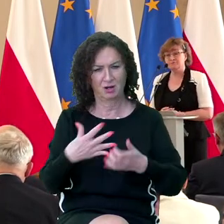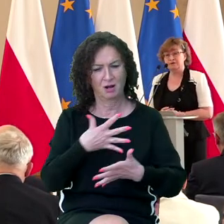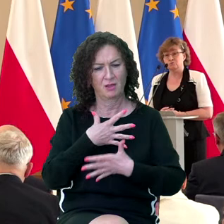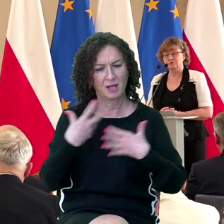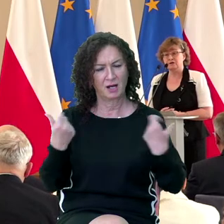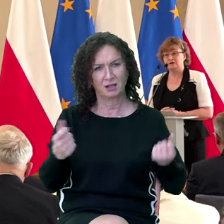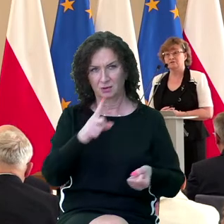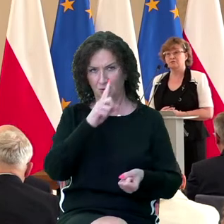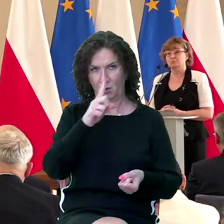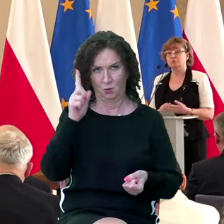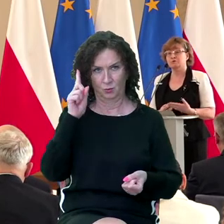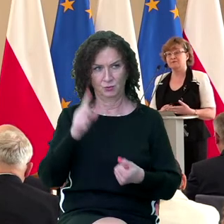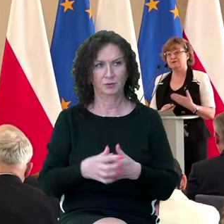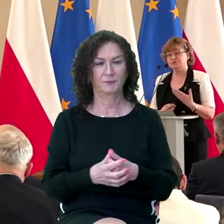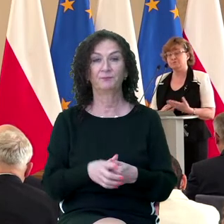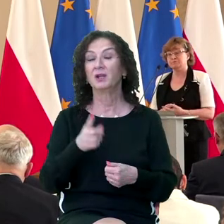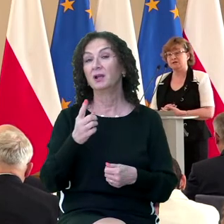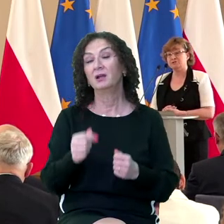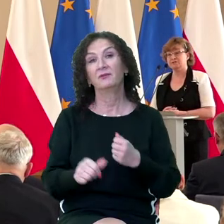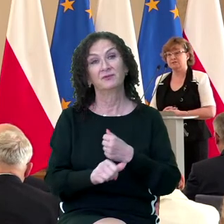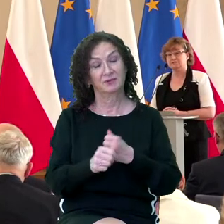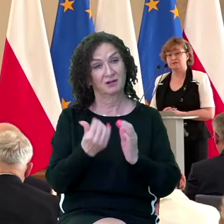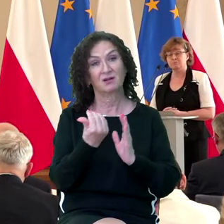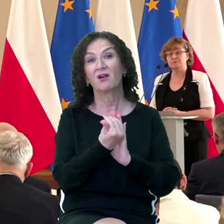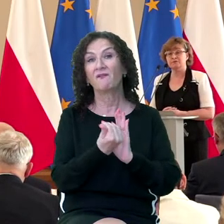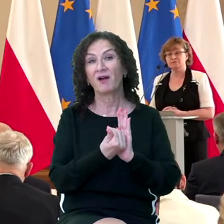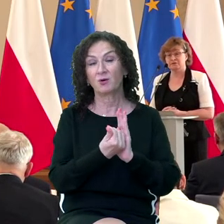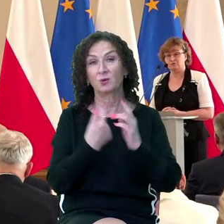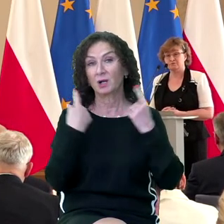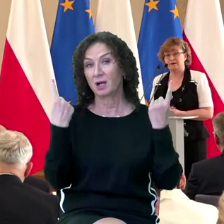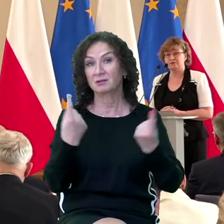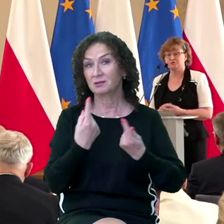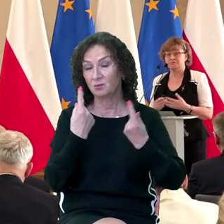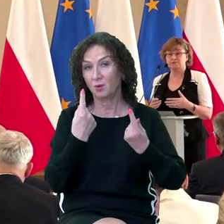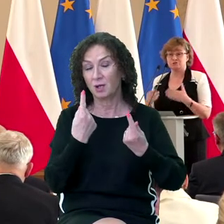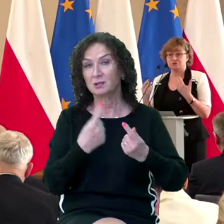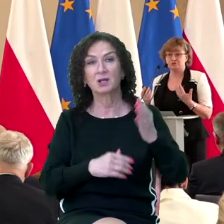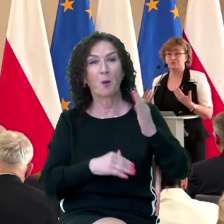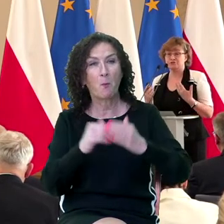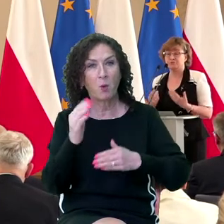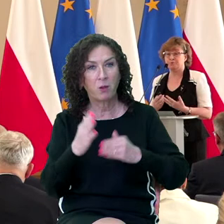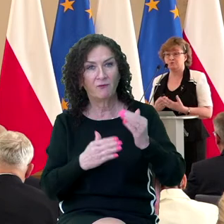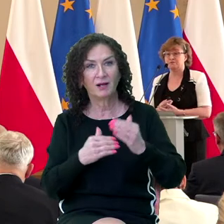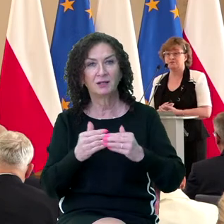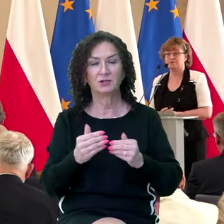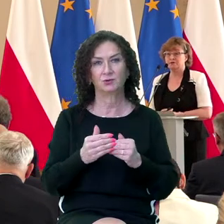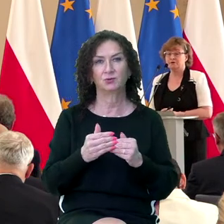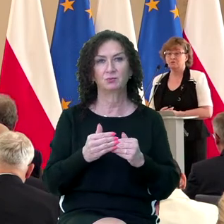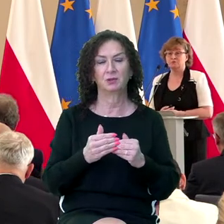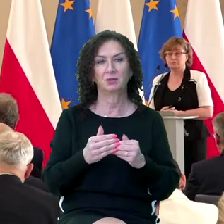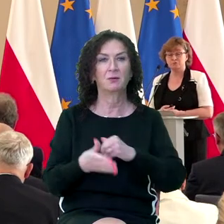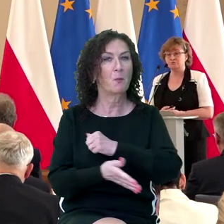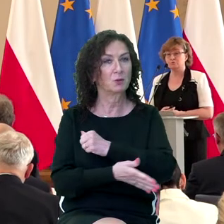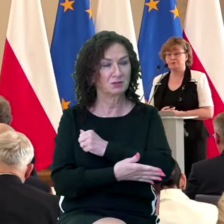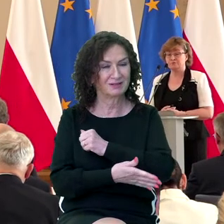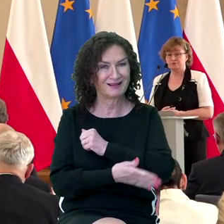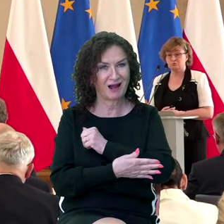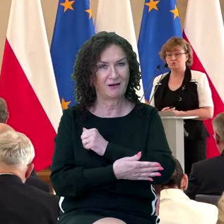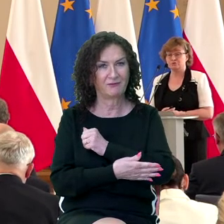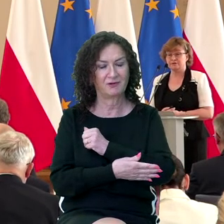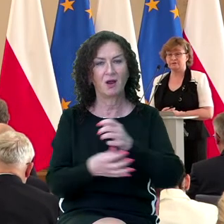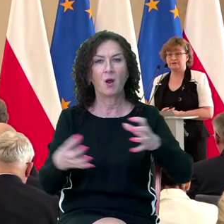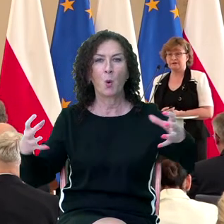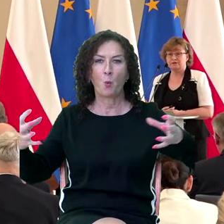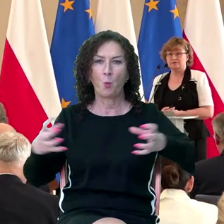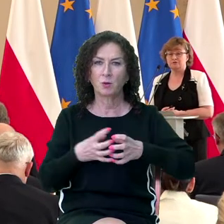tych warunkach budowaliśmy właśnie te zręby, integrowaliśmy te 3 części Polski, które były zupełnie